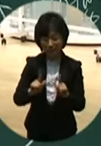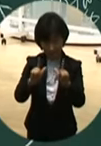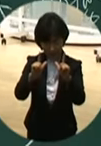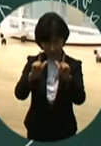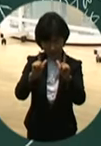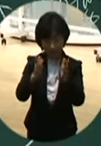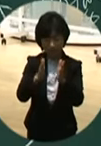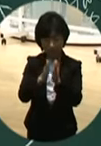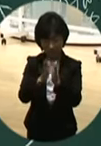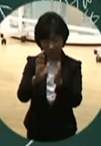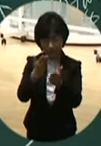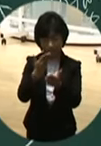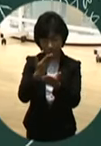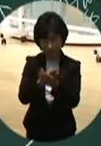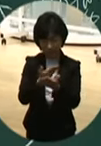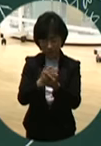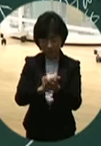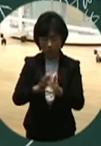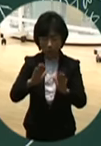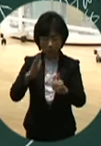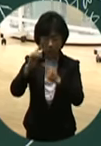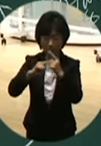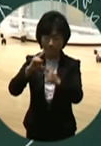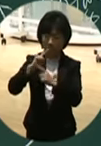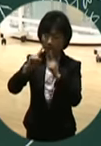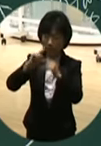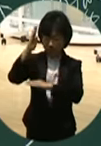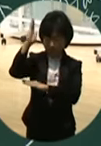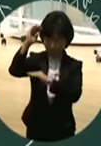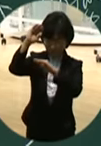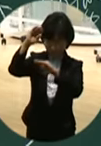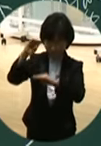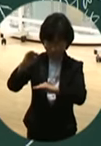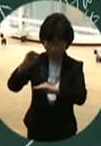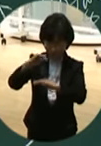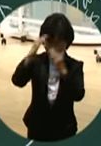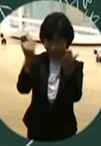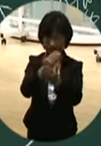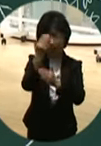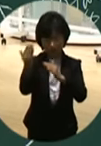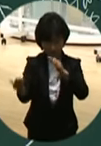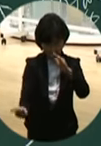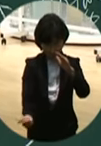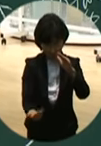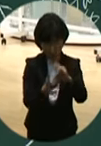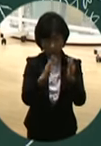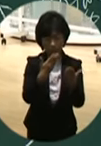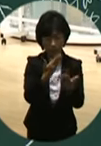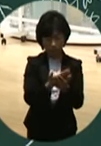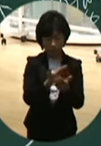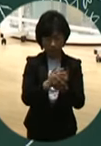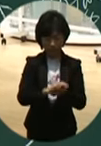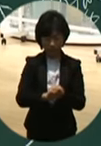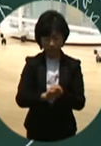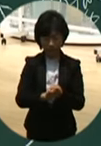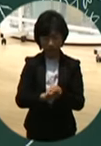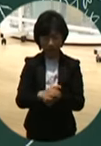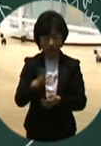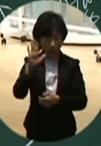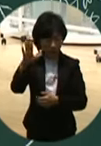very important day. 오늘 말씀이 성취되는 날이 되게 하옵소서. May today be the day that the word is fulfilled. 이제 위기